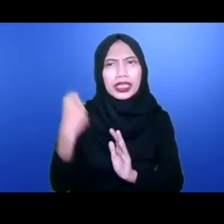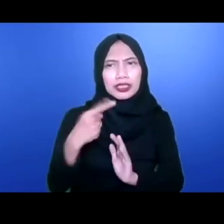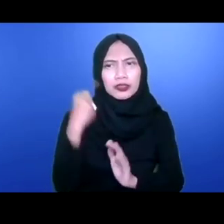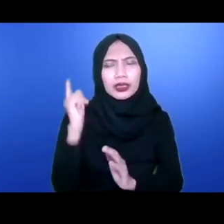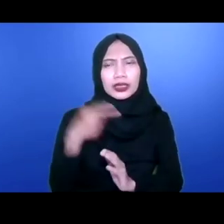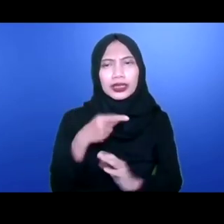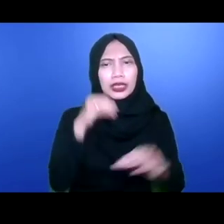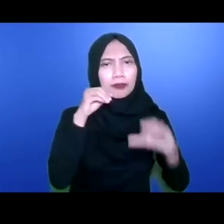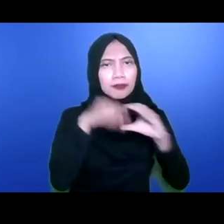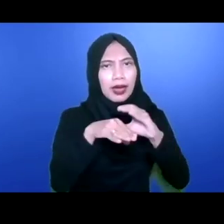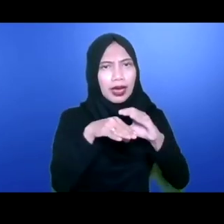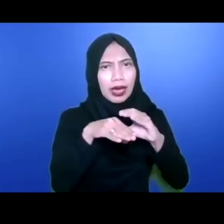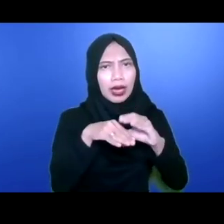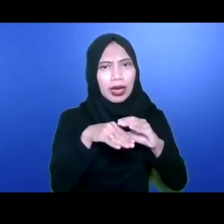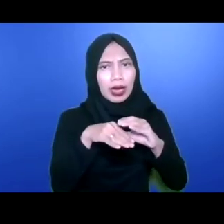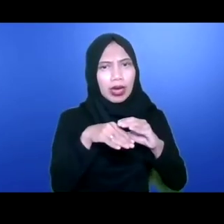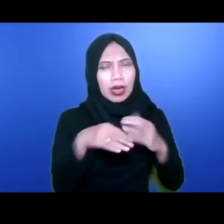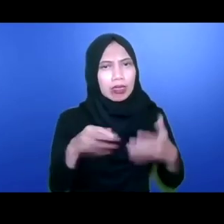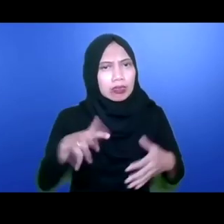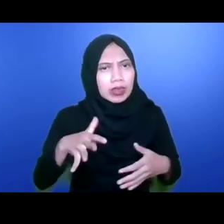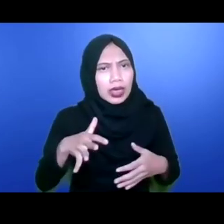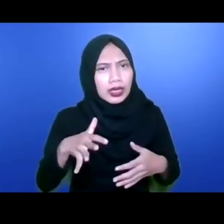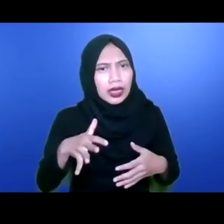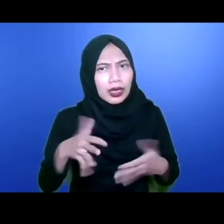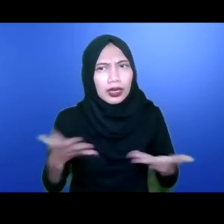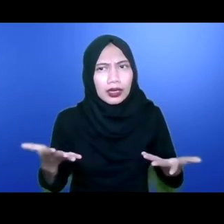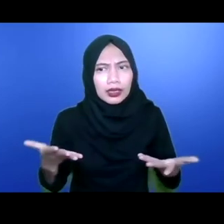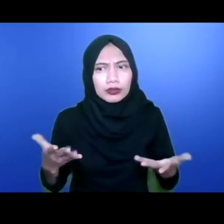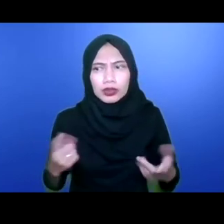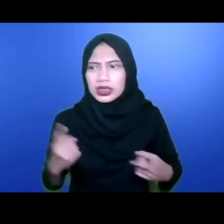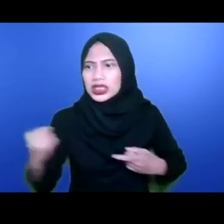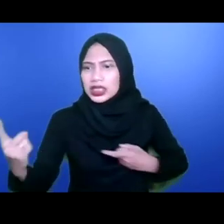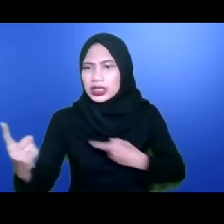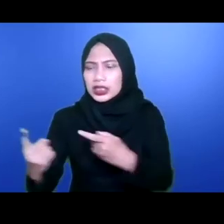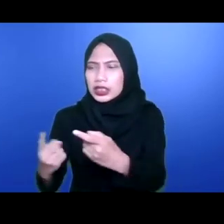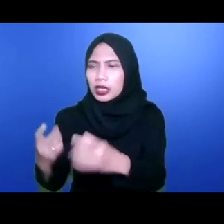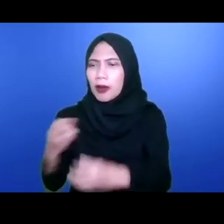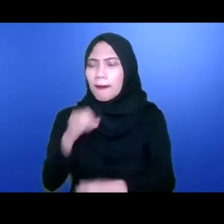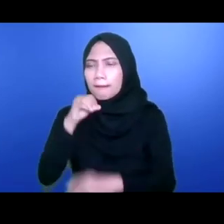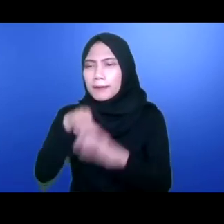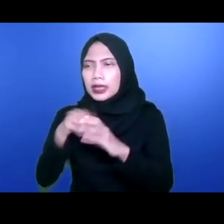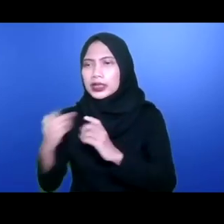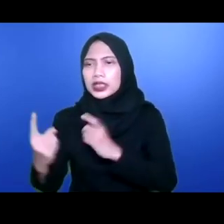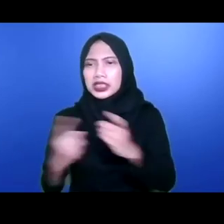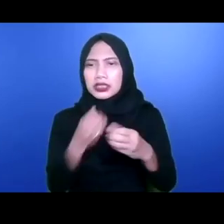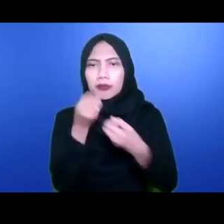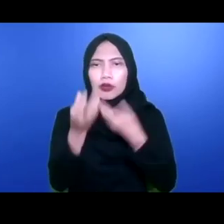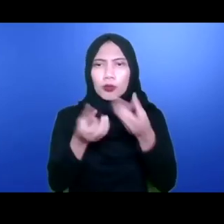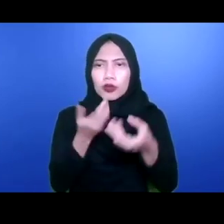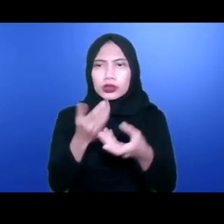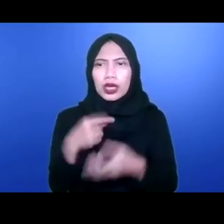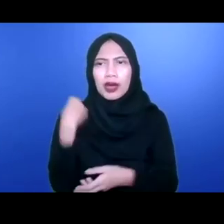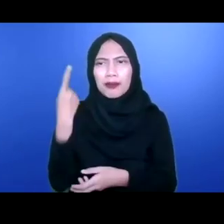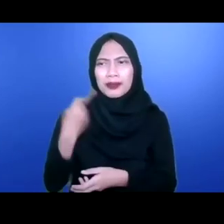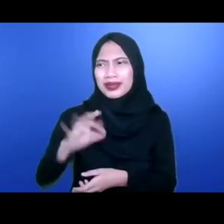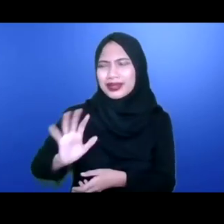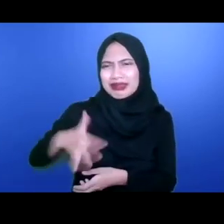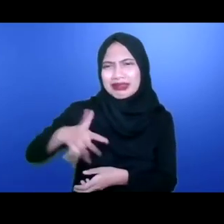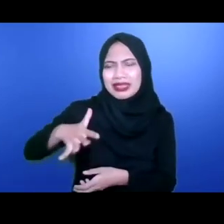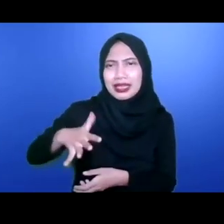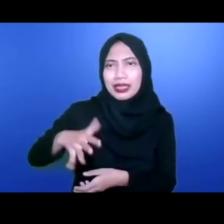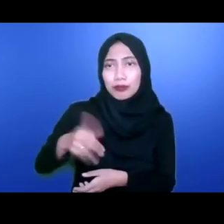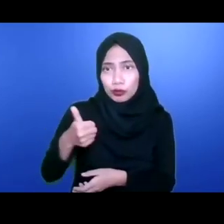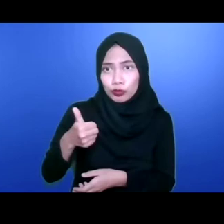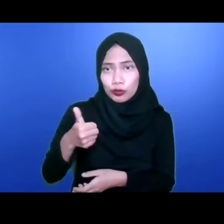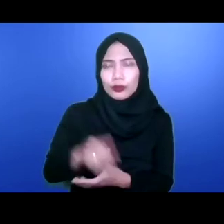Event tagline pun kita nggak punya, satu-satu ngelakuin. Dan saya belum lihat sebetulnya role pemerintah, termasuk killer application-nya. Nah,